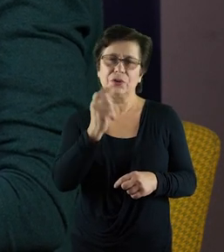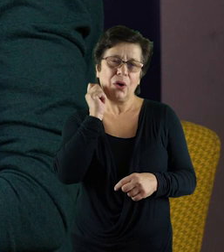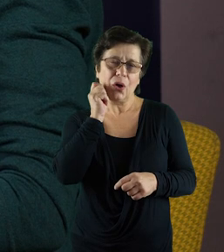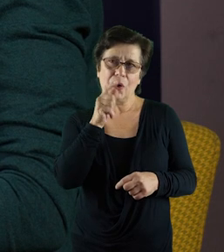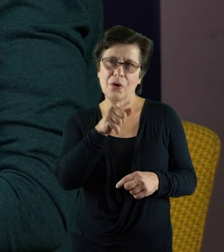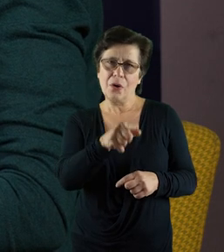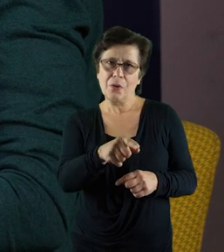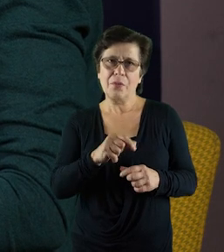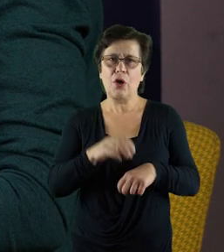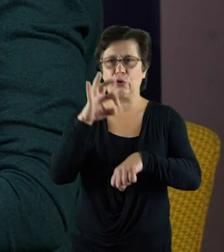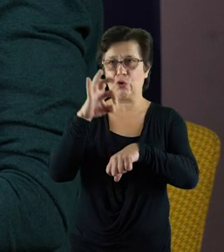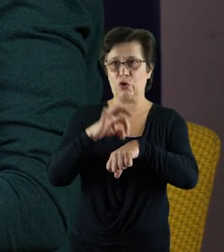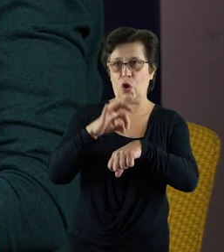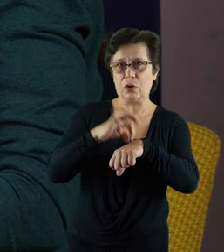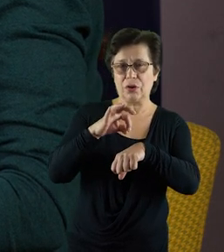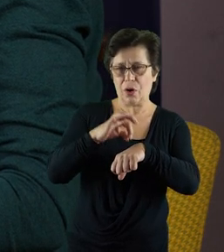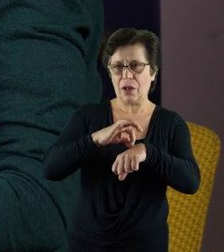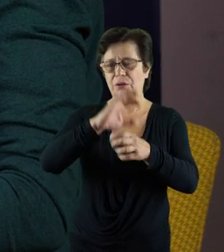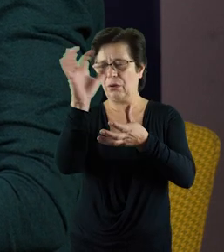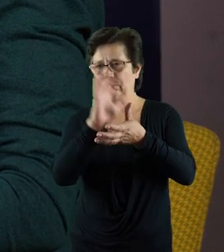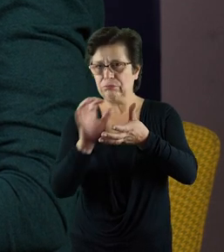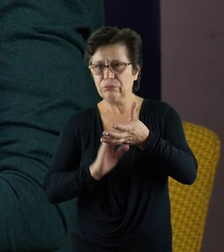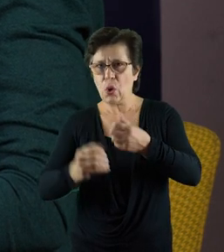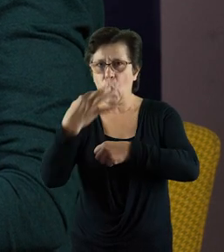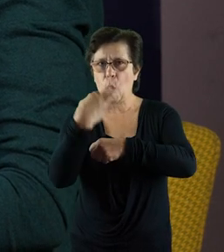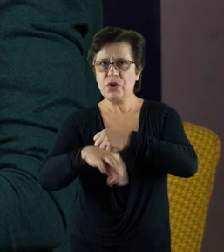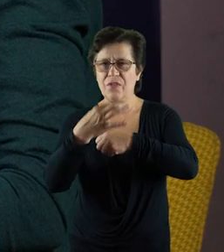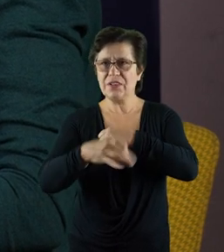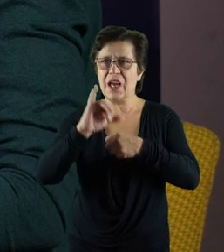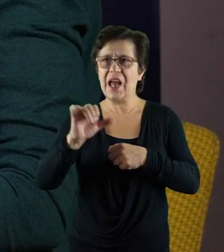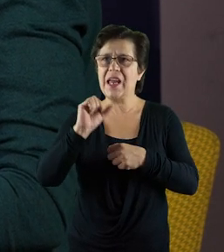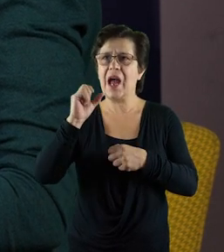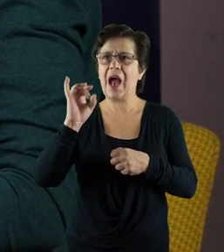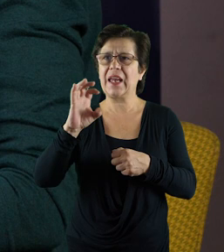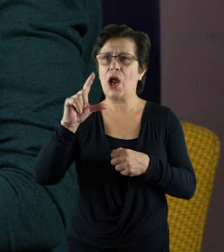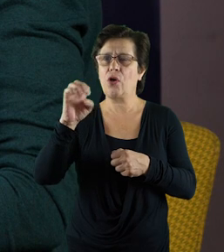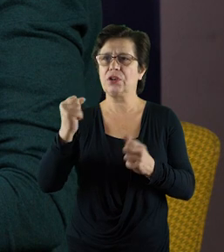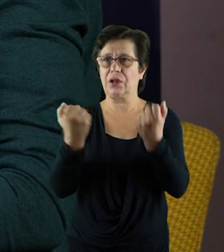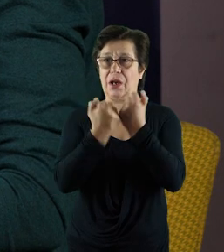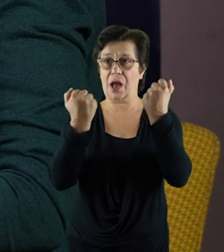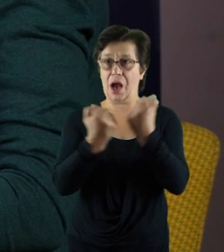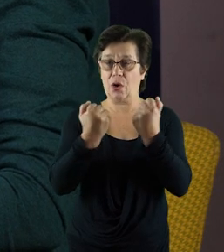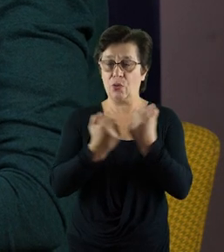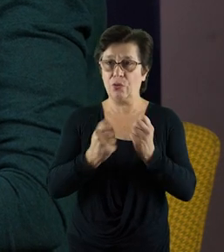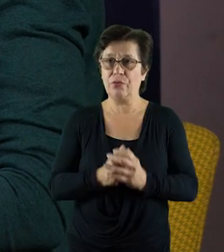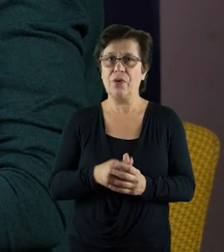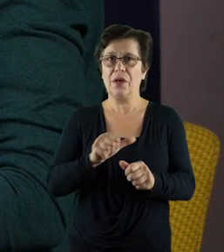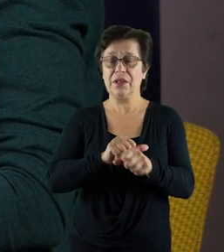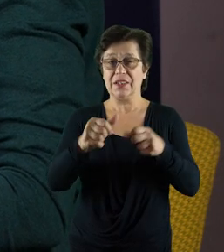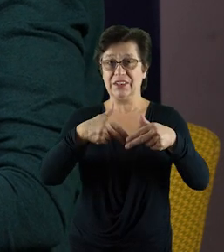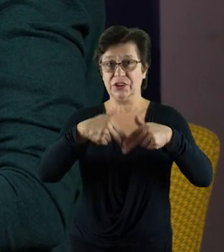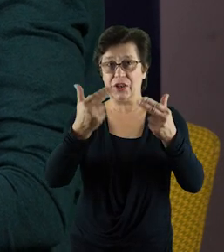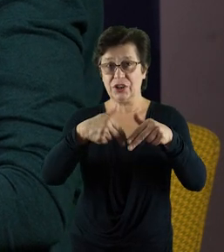Wójcik, doktorantka literaturoznawstwa na Uniwersytecie Jagiellońskim, redaktorka książek, na co dzień zajmująca się